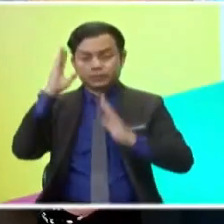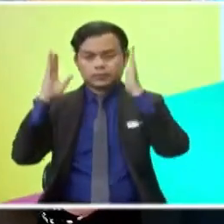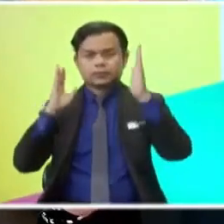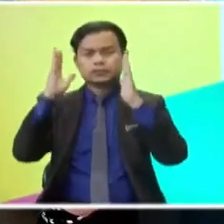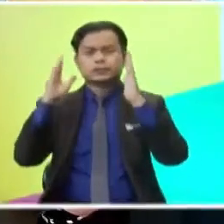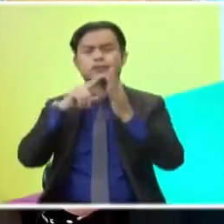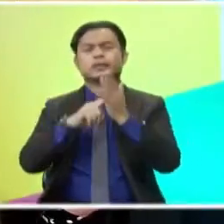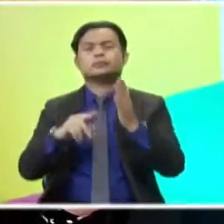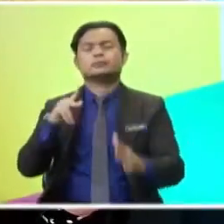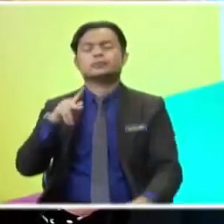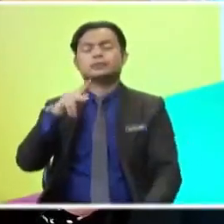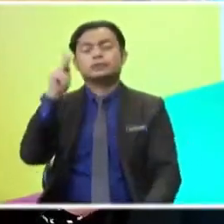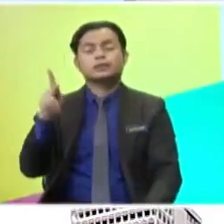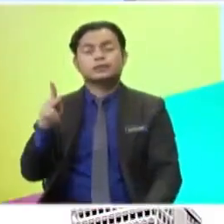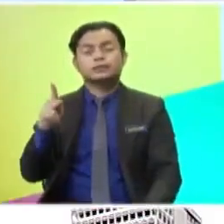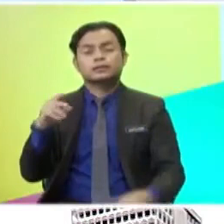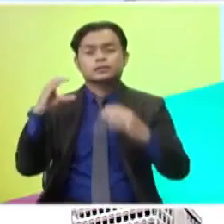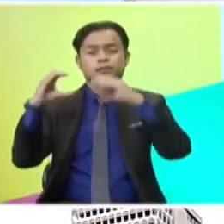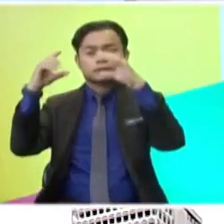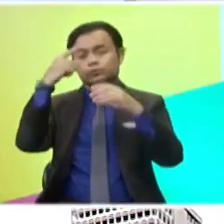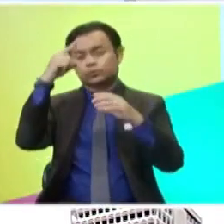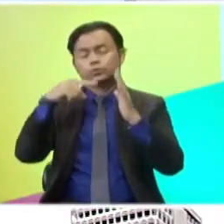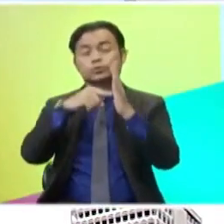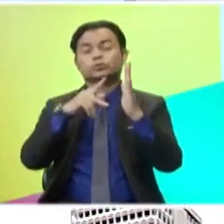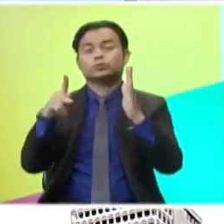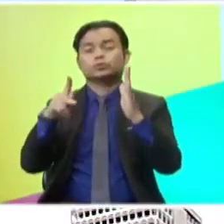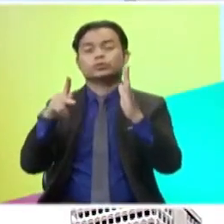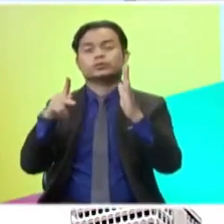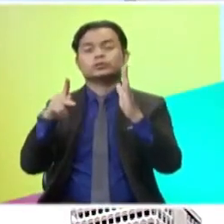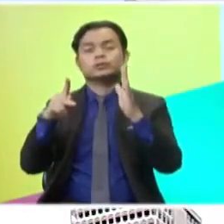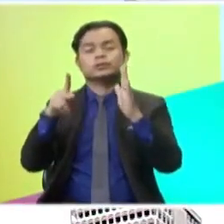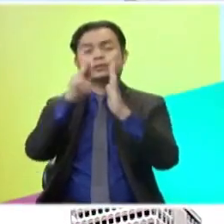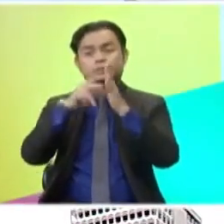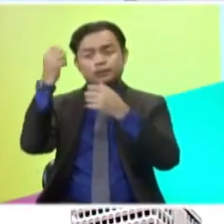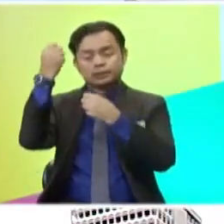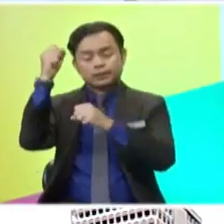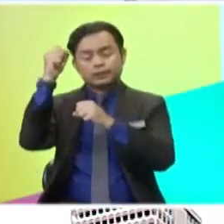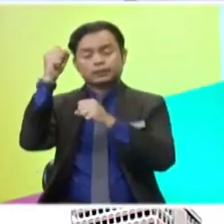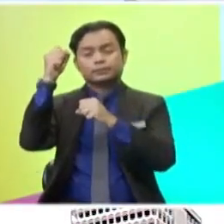Cikgu? Okey, ini soalan ini sebenarnya